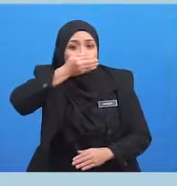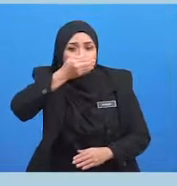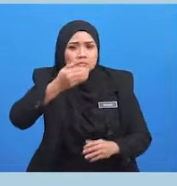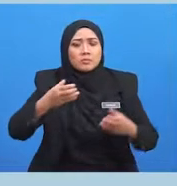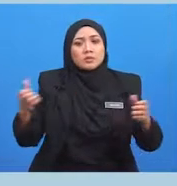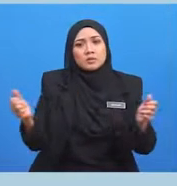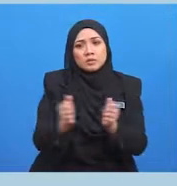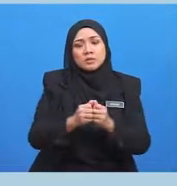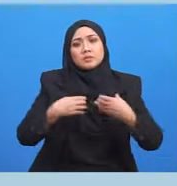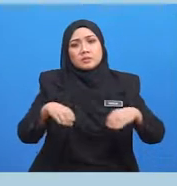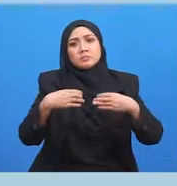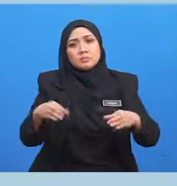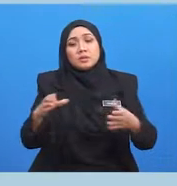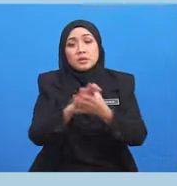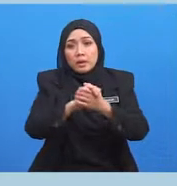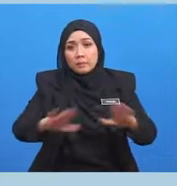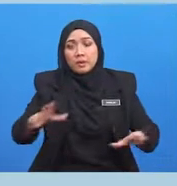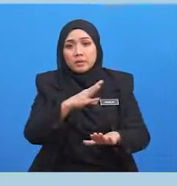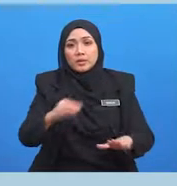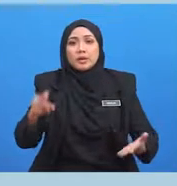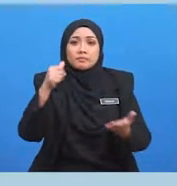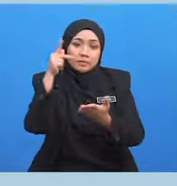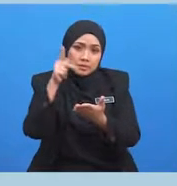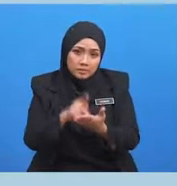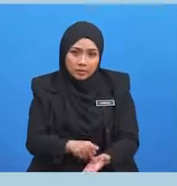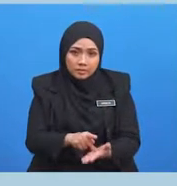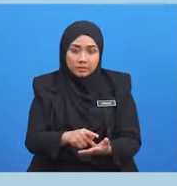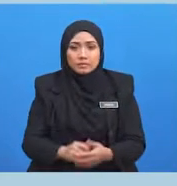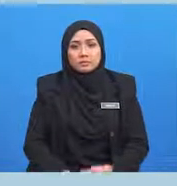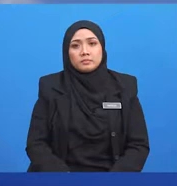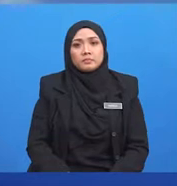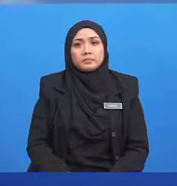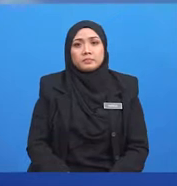cepat, selamat dan berkesan.